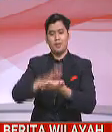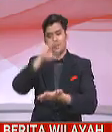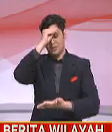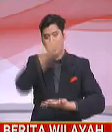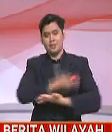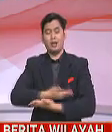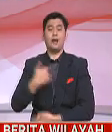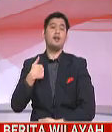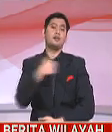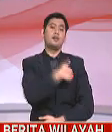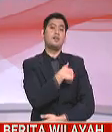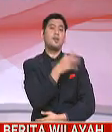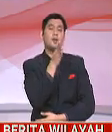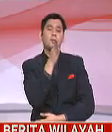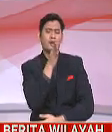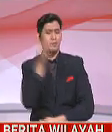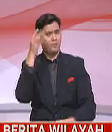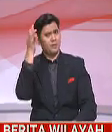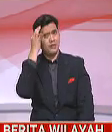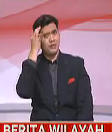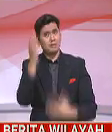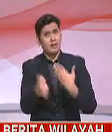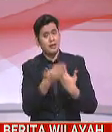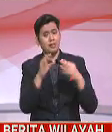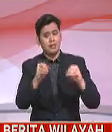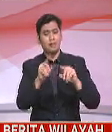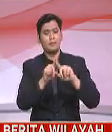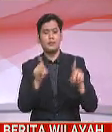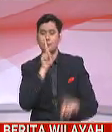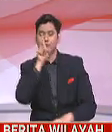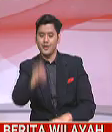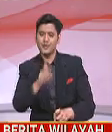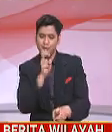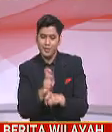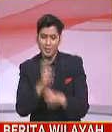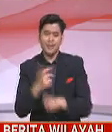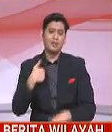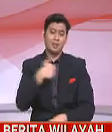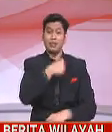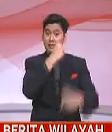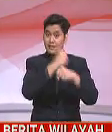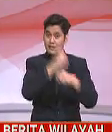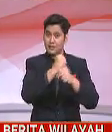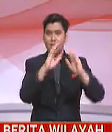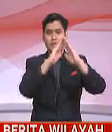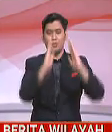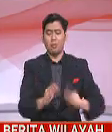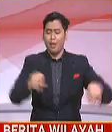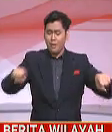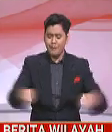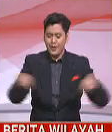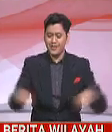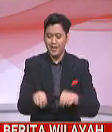ibu ingat mengajar anak senang, susah juga nak tengok anak-anak ni. Kita pun sambil-sambil kerja dari rumah,